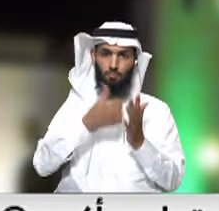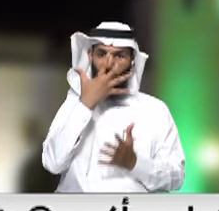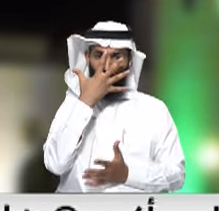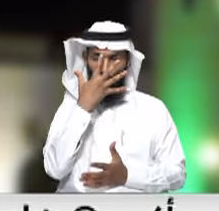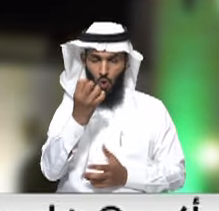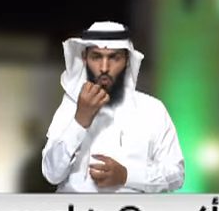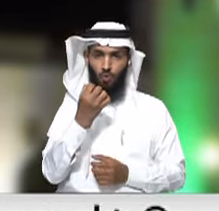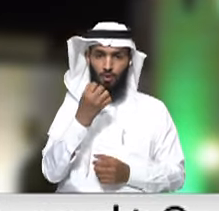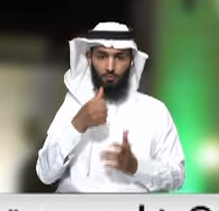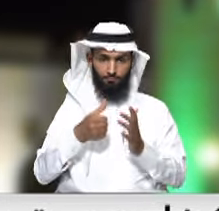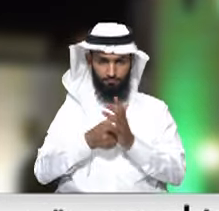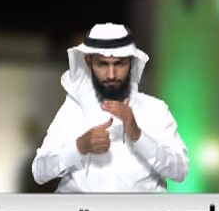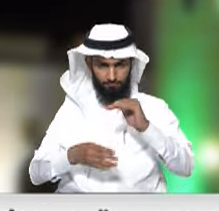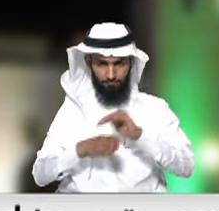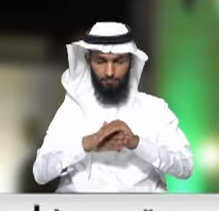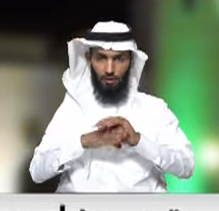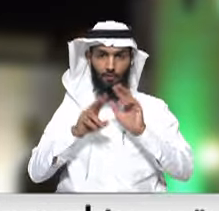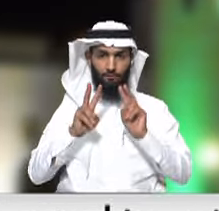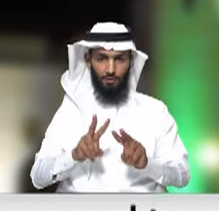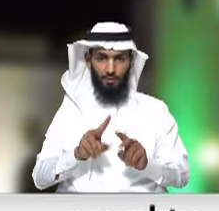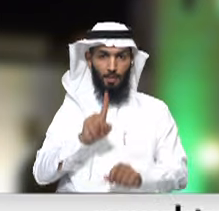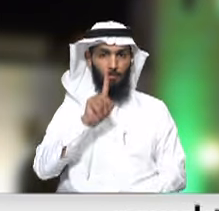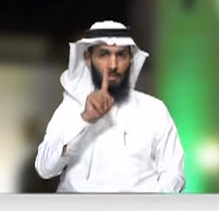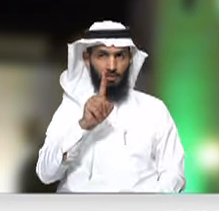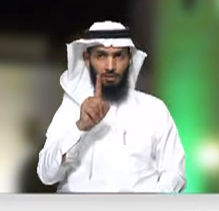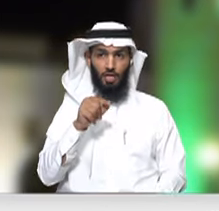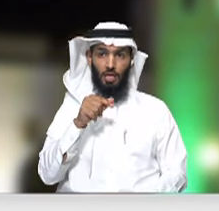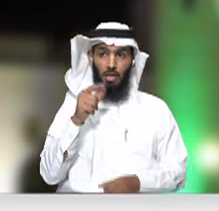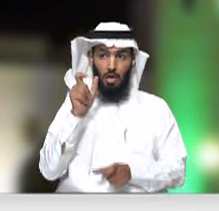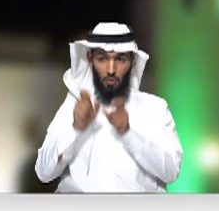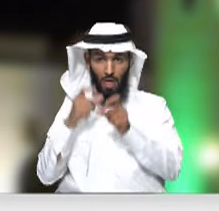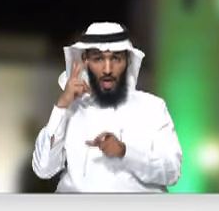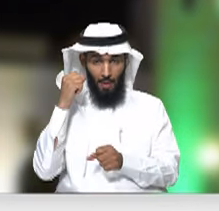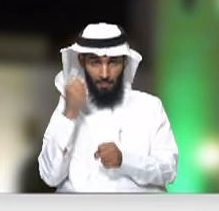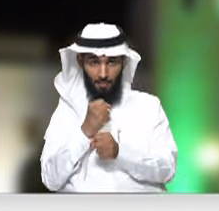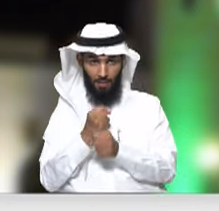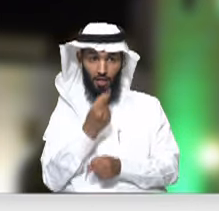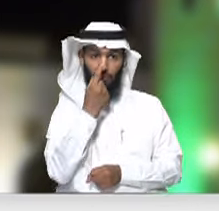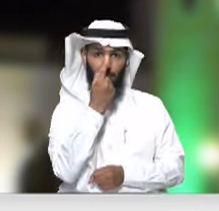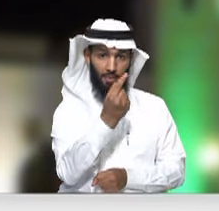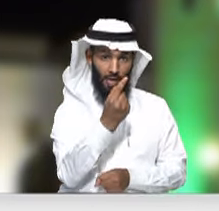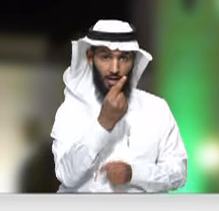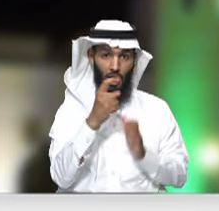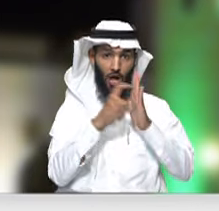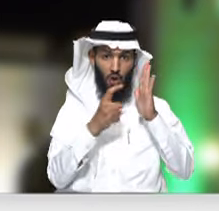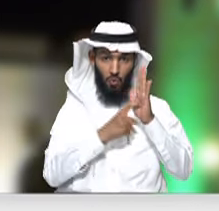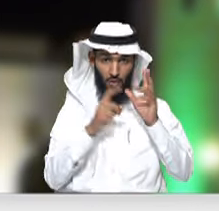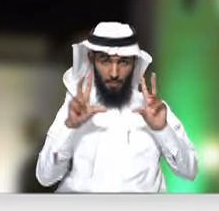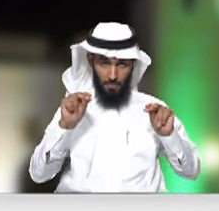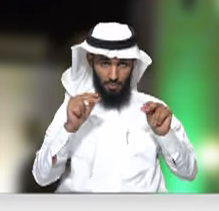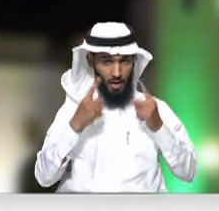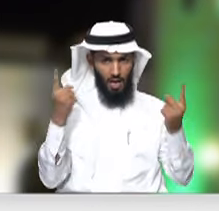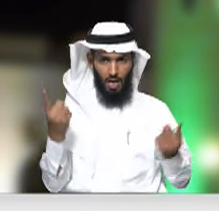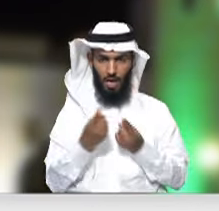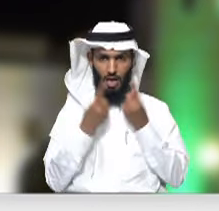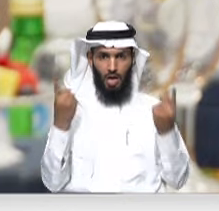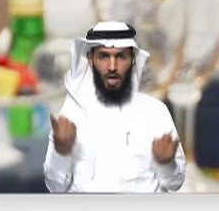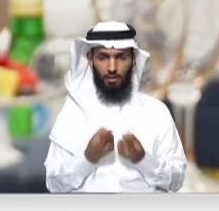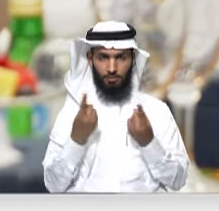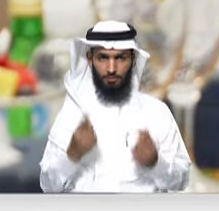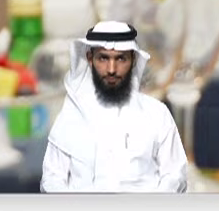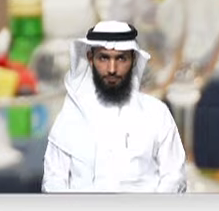الموظفين وبما لا يخل بأنظمة الاستئذان والسماح المقررة قانوناً. من جهته أحاط وزير العدل ووزير الأوقاف